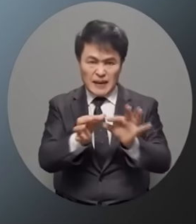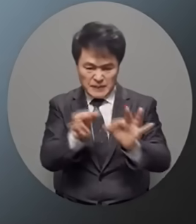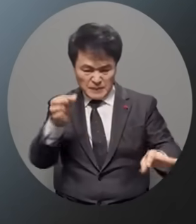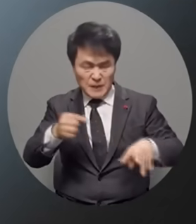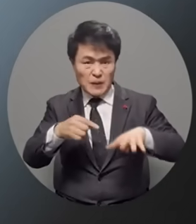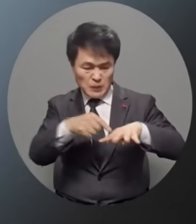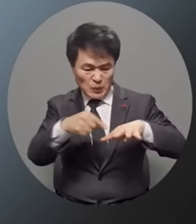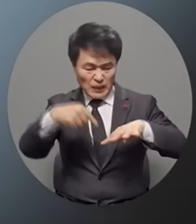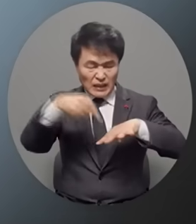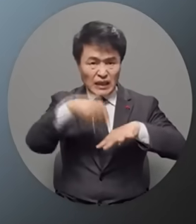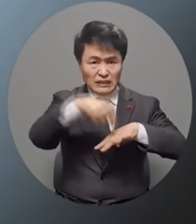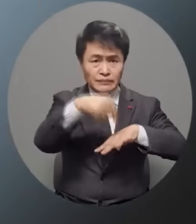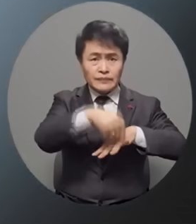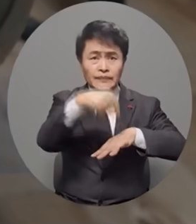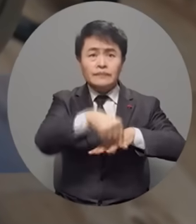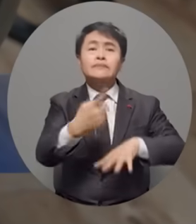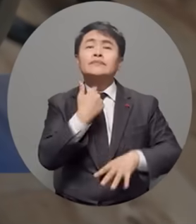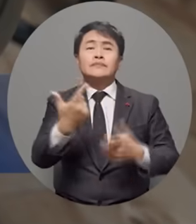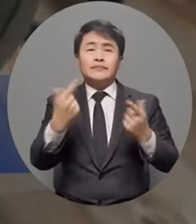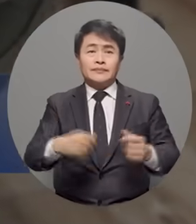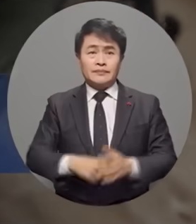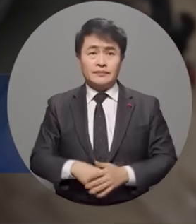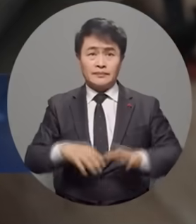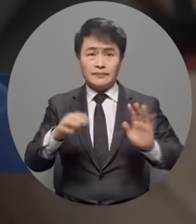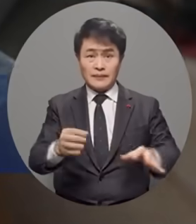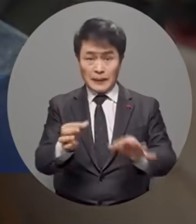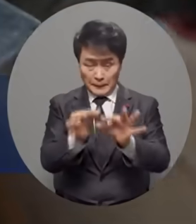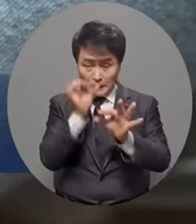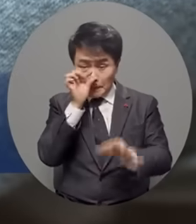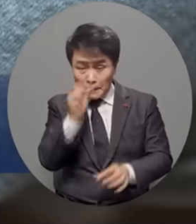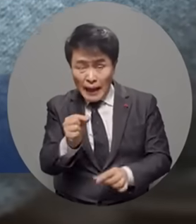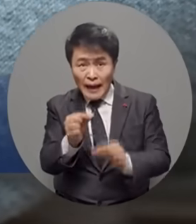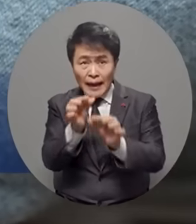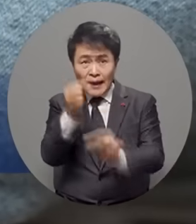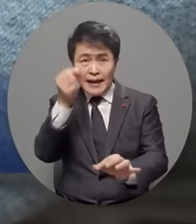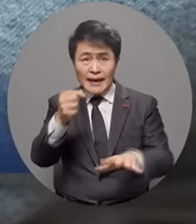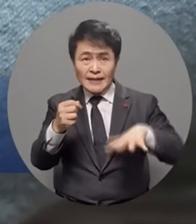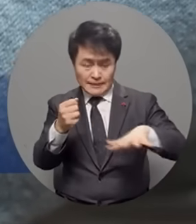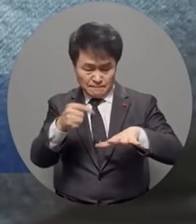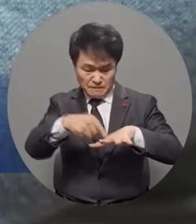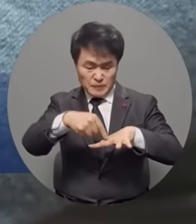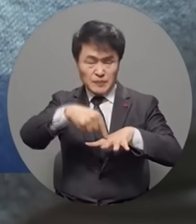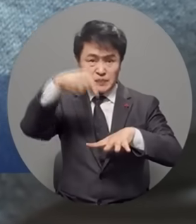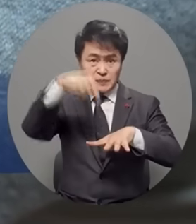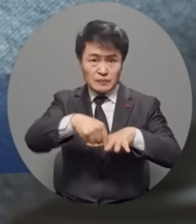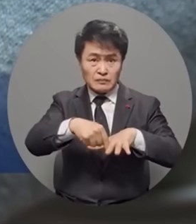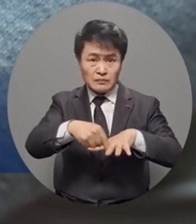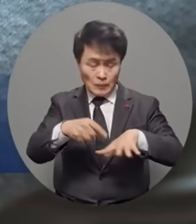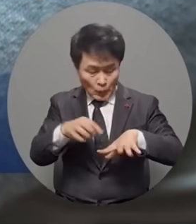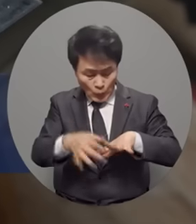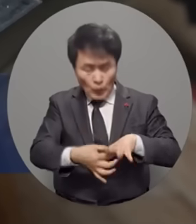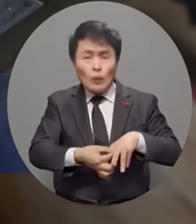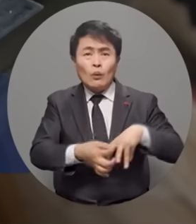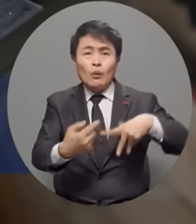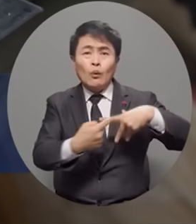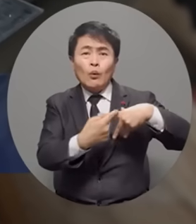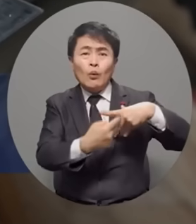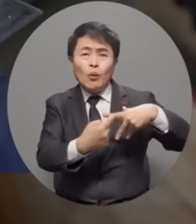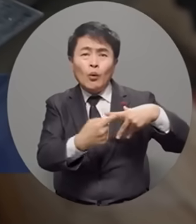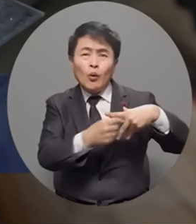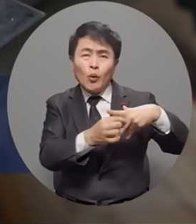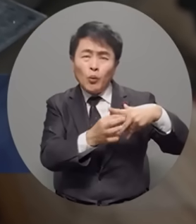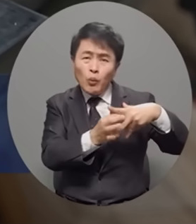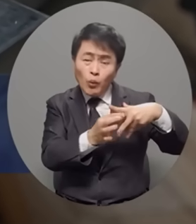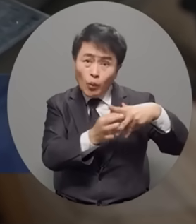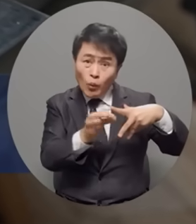사이를 찔렀다고도 했습니다. 이거를 찌르는데 제일 아픈 데가 사실 여기 연한 살이 여기잖아요. 이런 데를